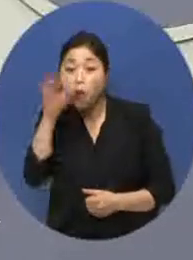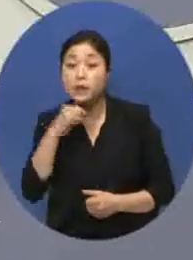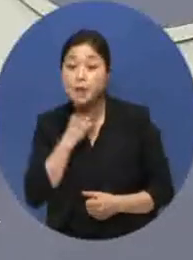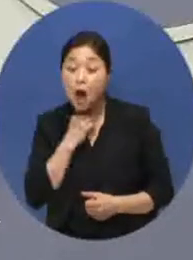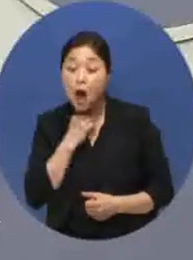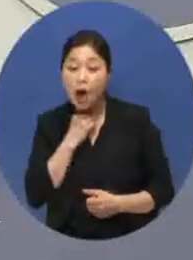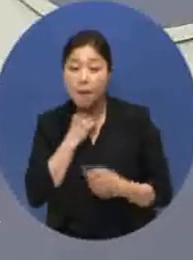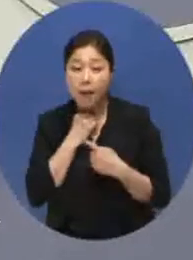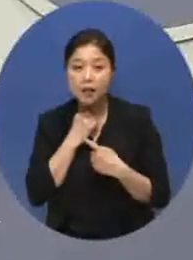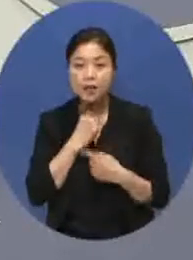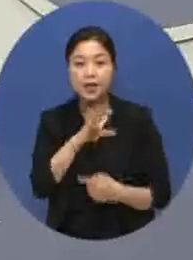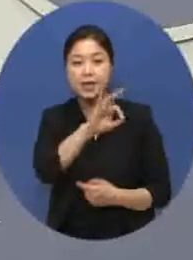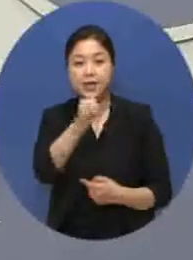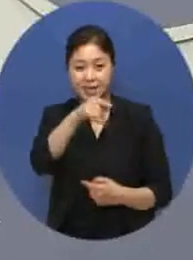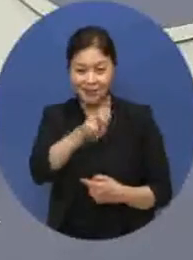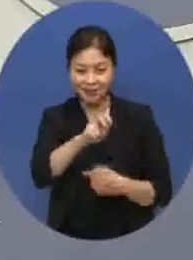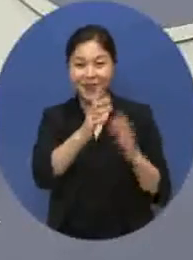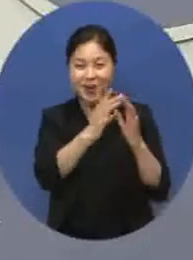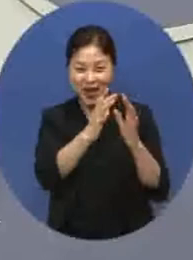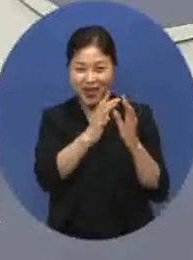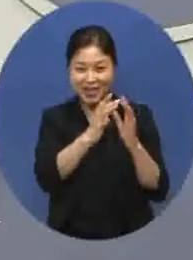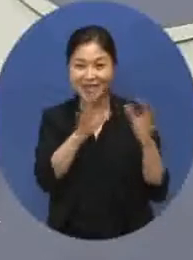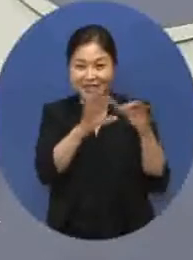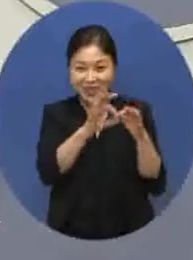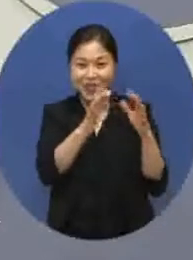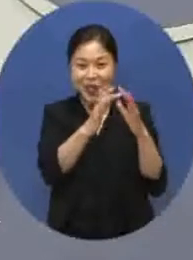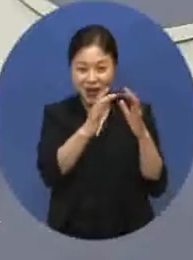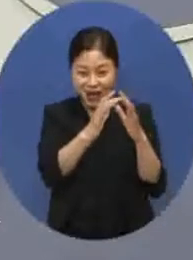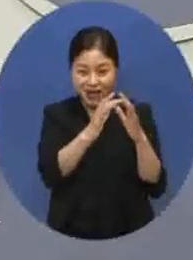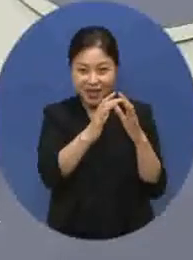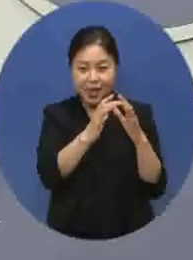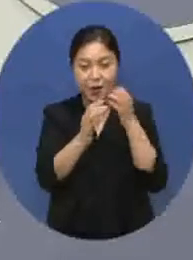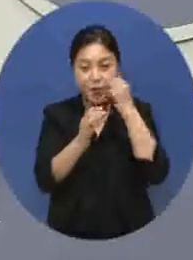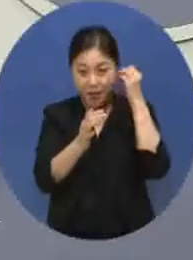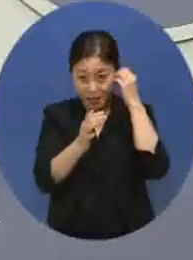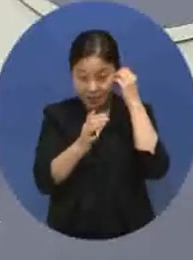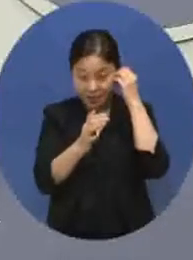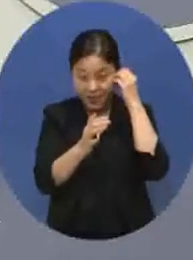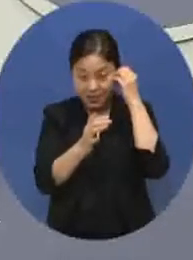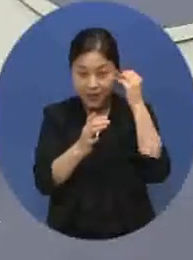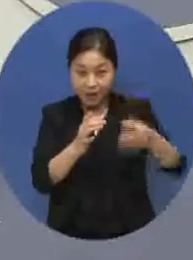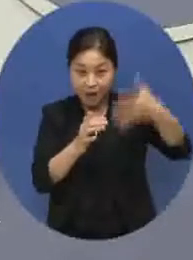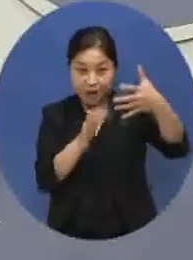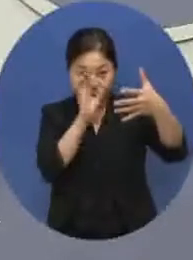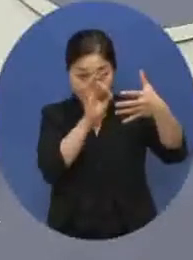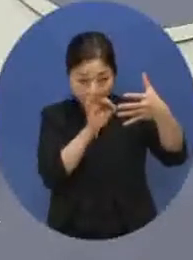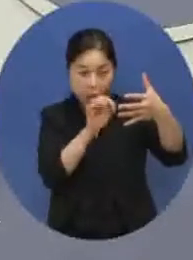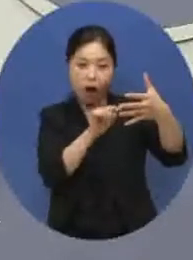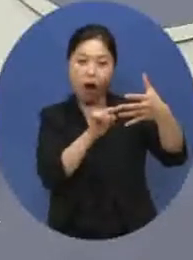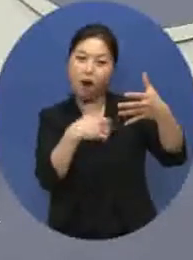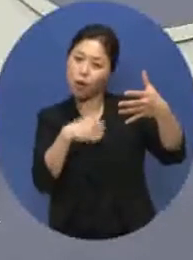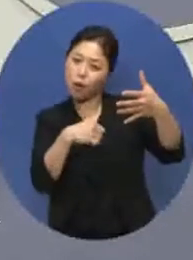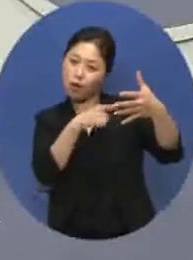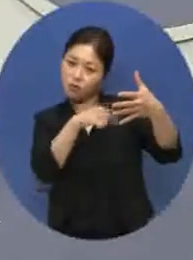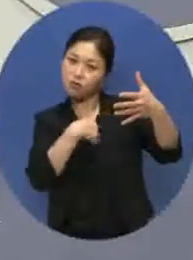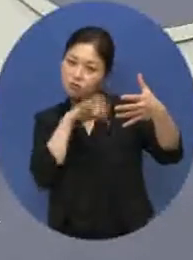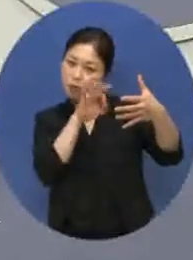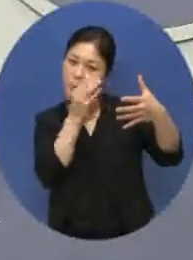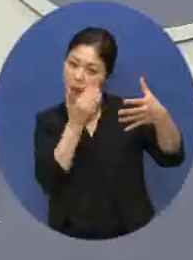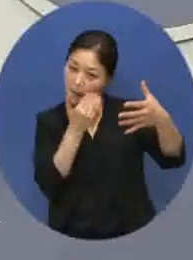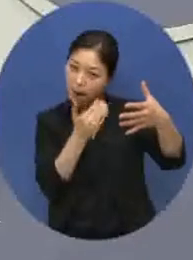싶으신 분들은 우리 홈페이지에 들어오셔 가지고 이음 온라인에 들어오셔서 그 어떤 공연들이 우리들한테 서비스 되나